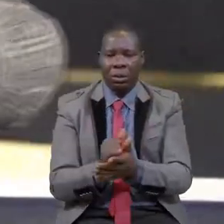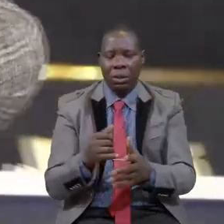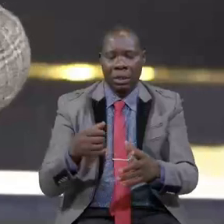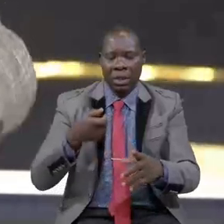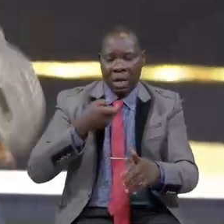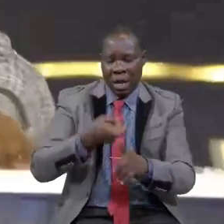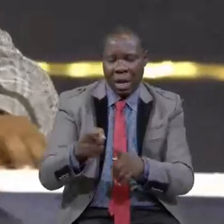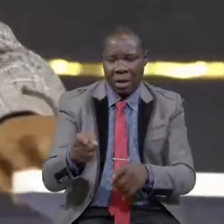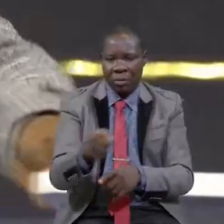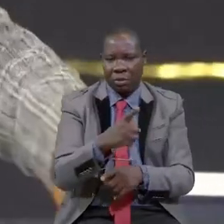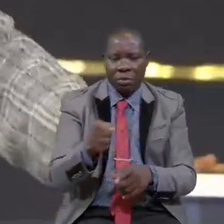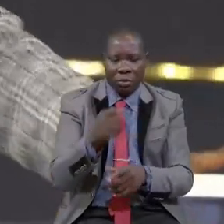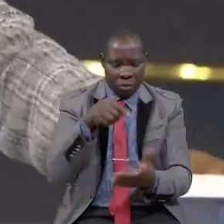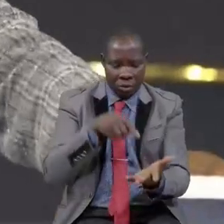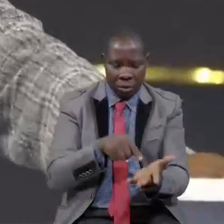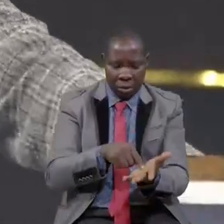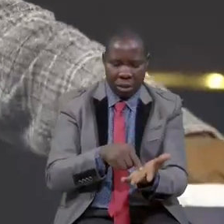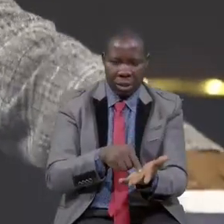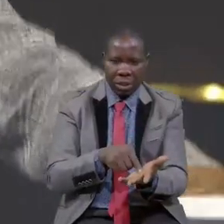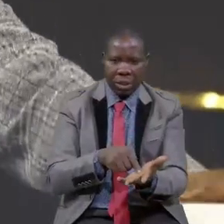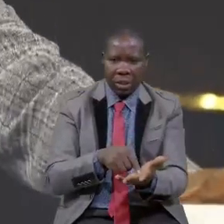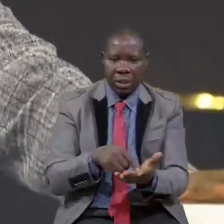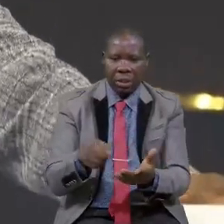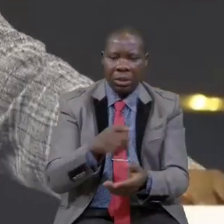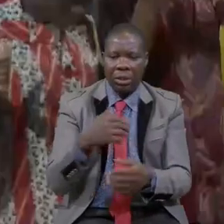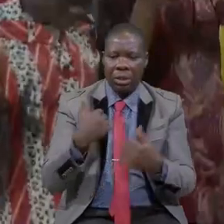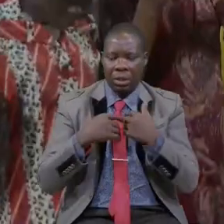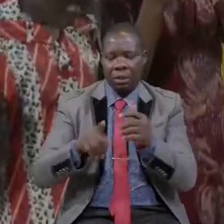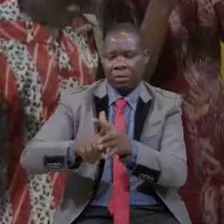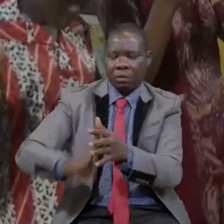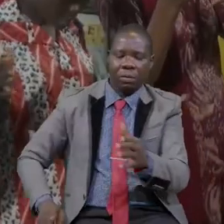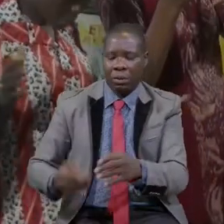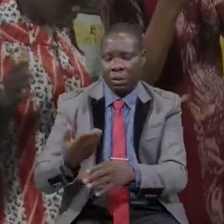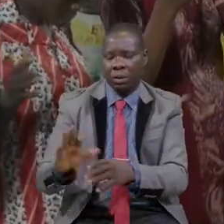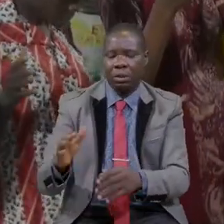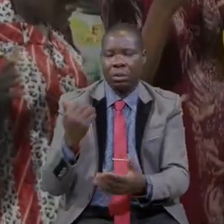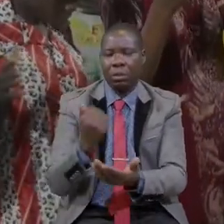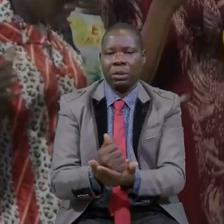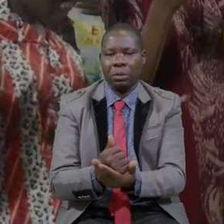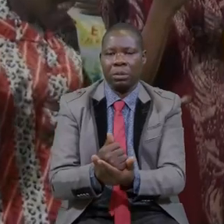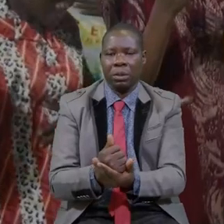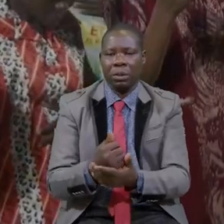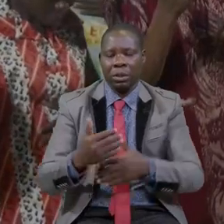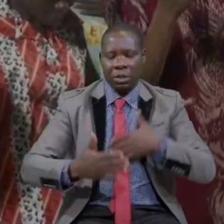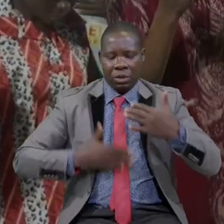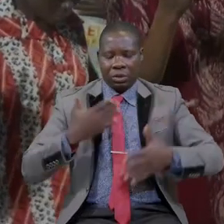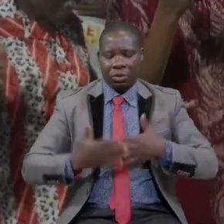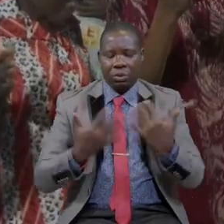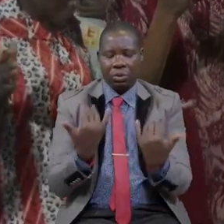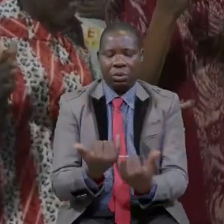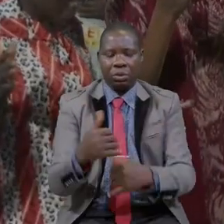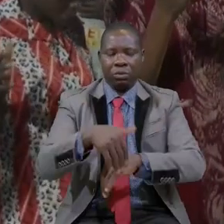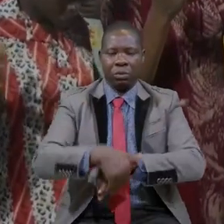nuisaient, tu vas examiner. Elles auront disparu. La joie ce